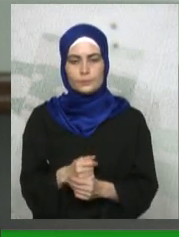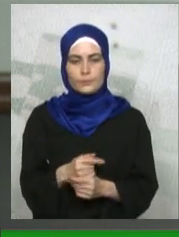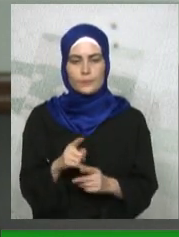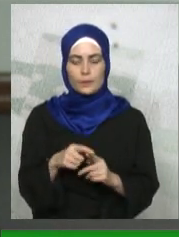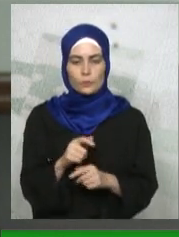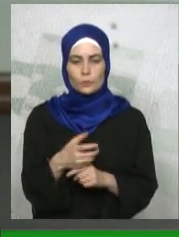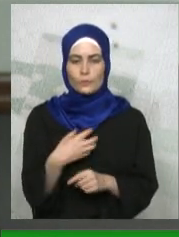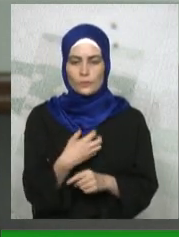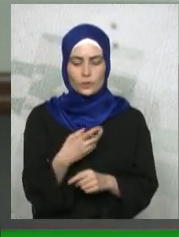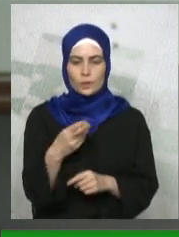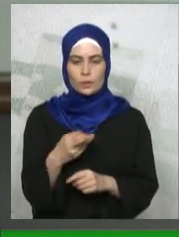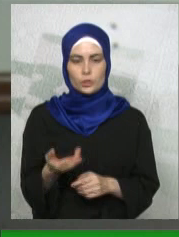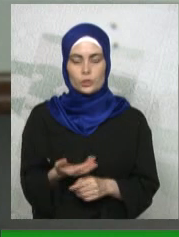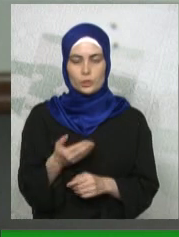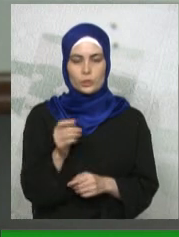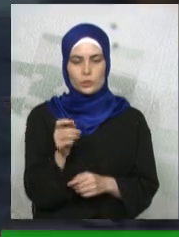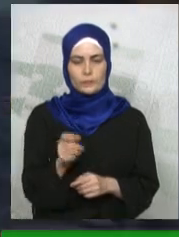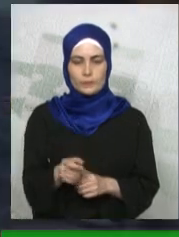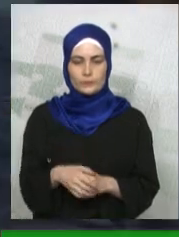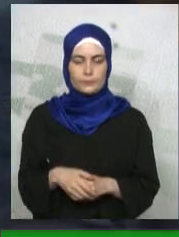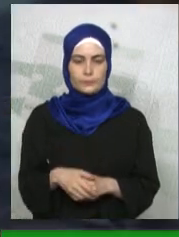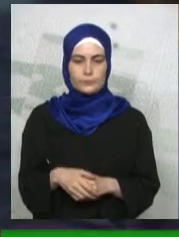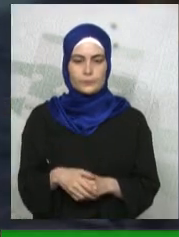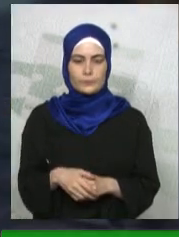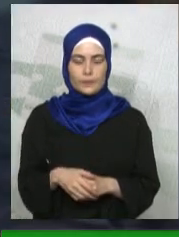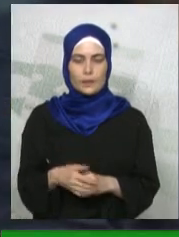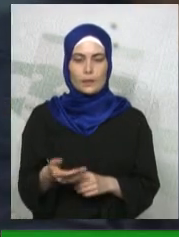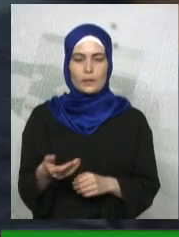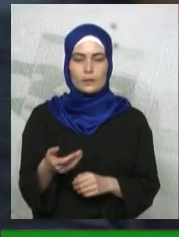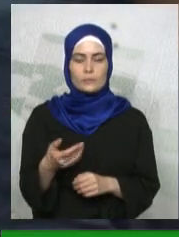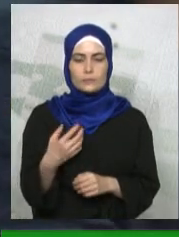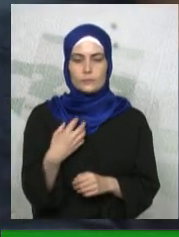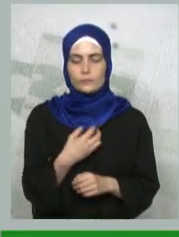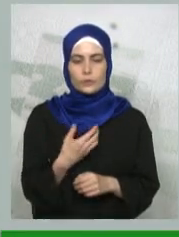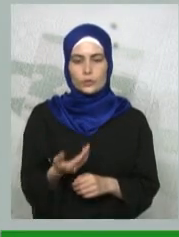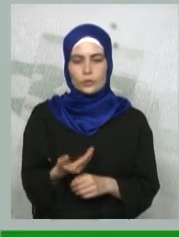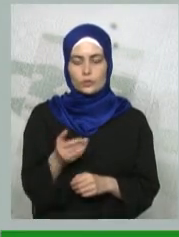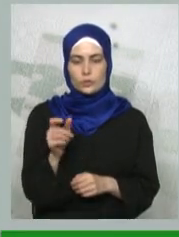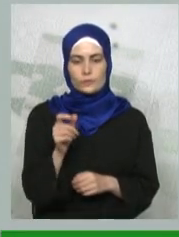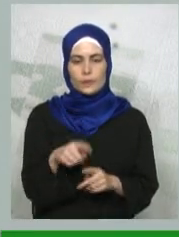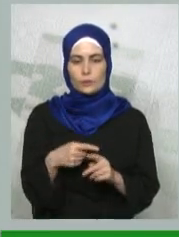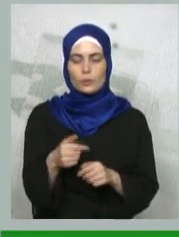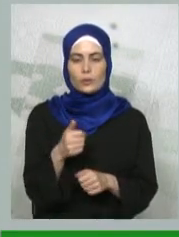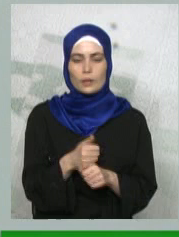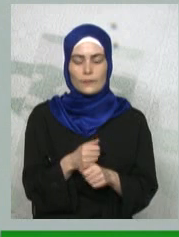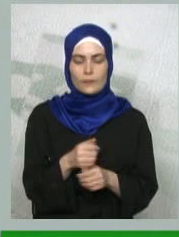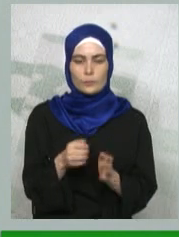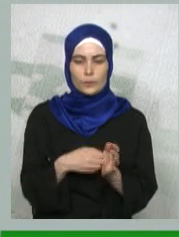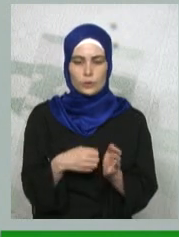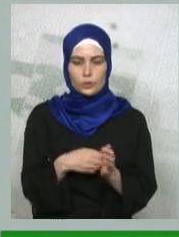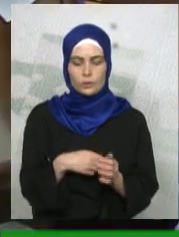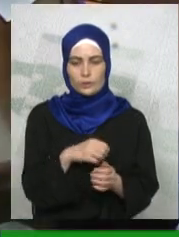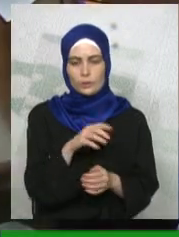важнее безопасность жизни жителей этого дома. Безопасность жителей квартиры – вот главная причина, со слов руководства «Газпром»